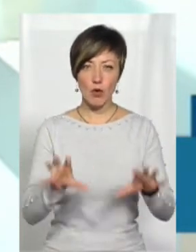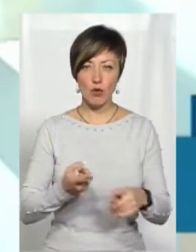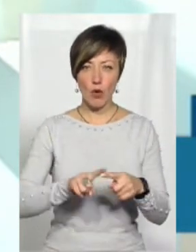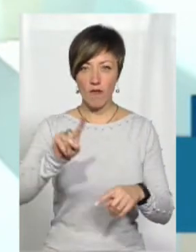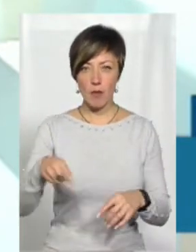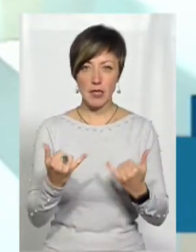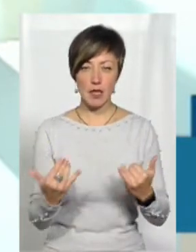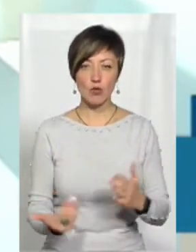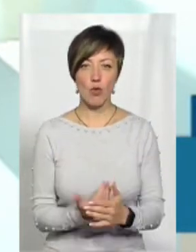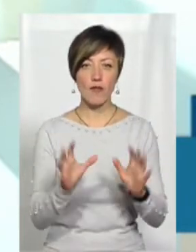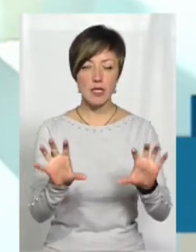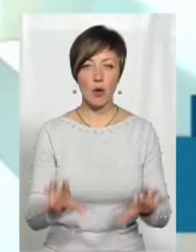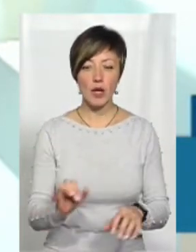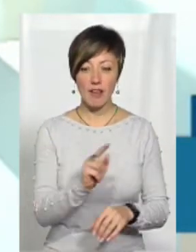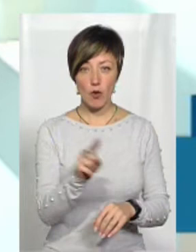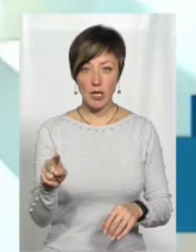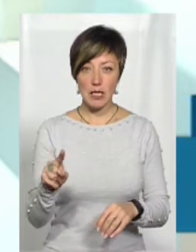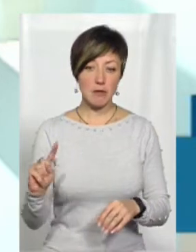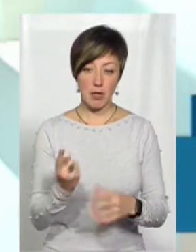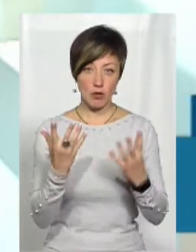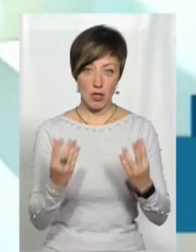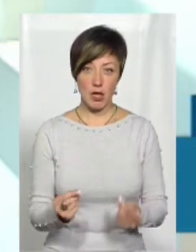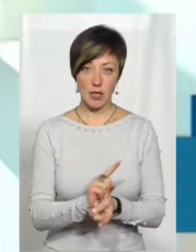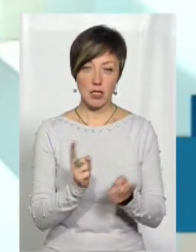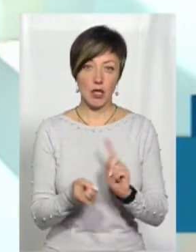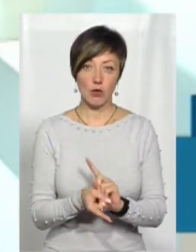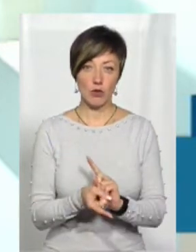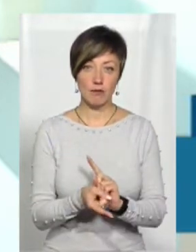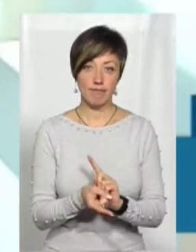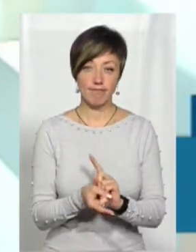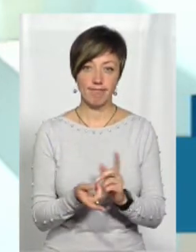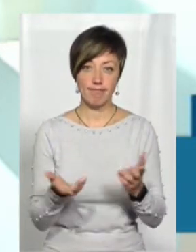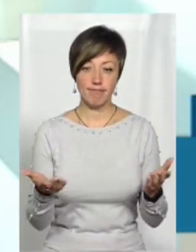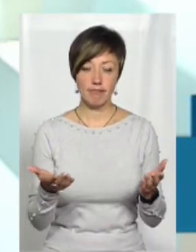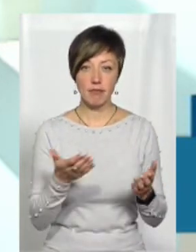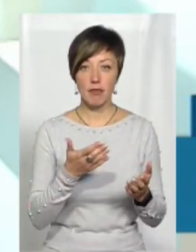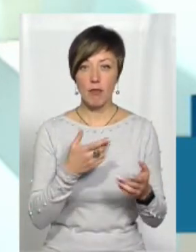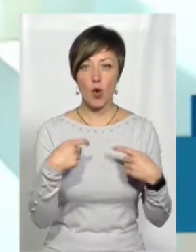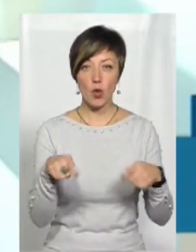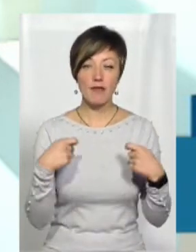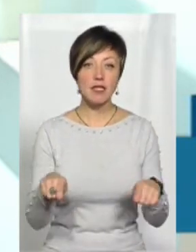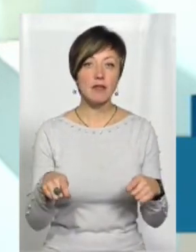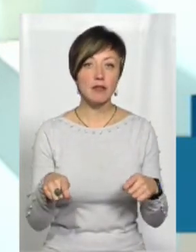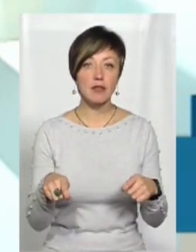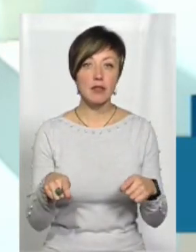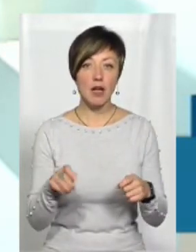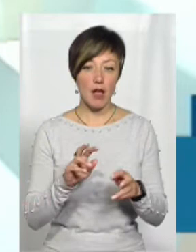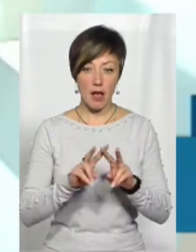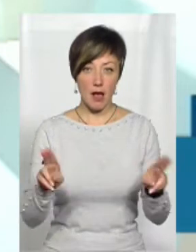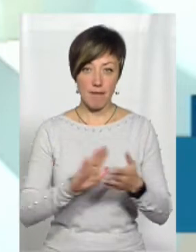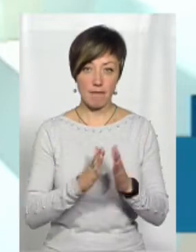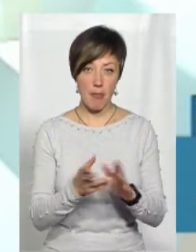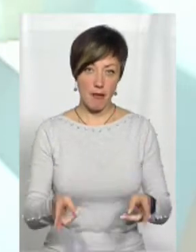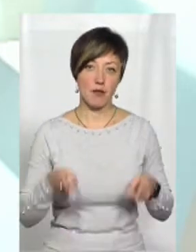цього вимагає зараз новий закон. І вони з першого ж дня стають, ну, більше половина підприємців, продавців, ну, в статусі